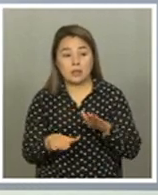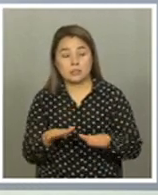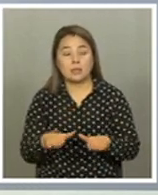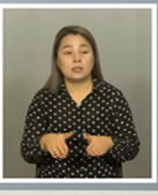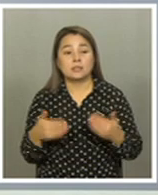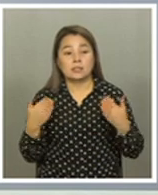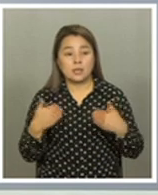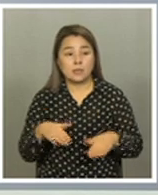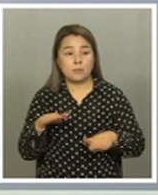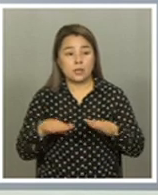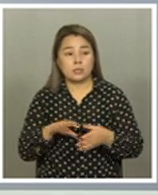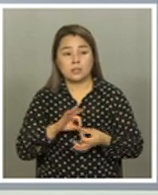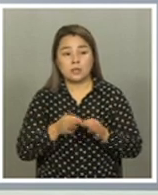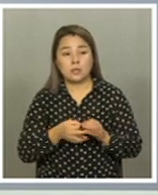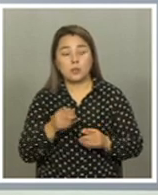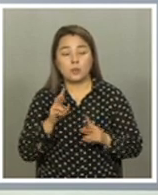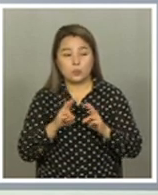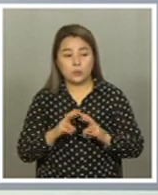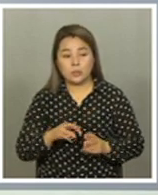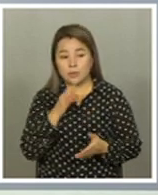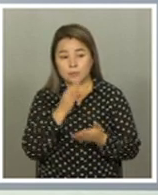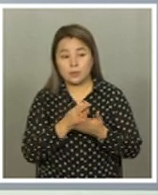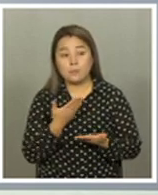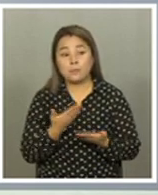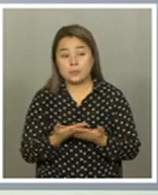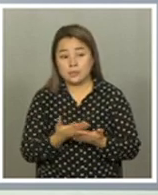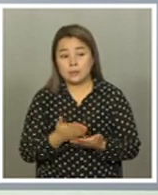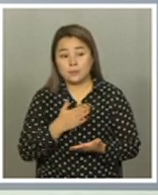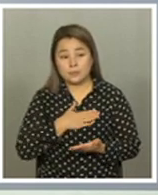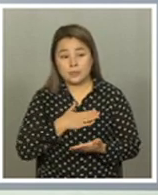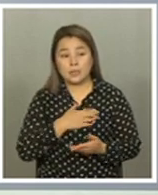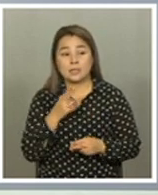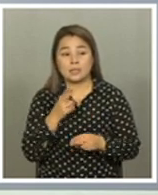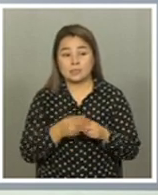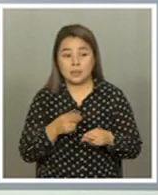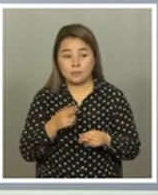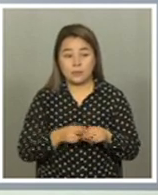өлшеу. Бізге мысалы, мына